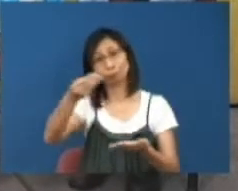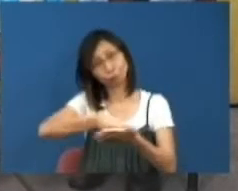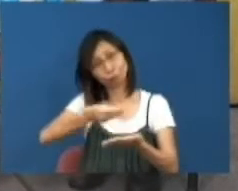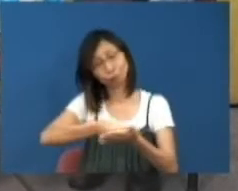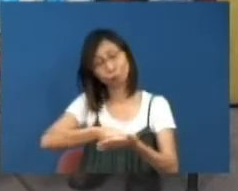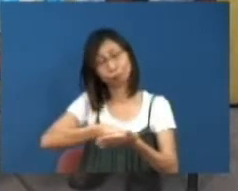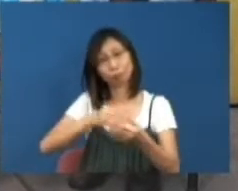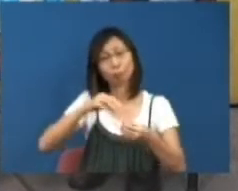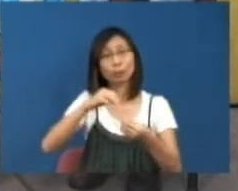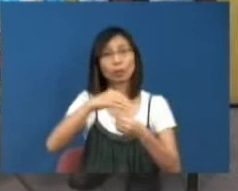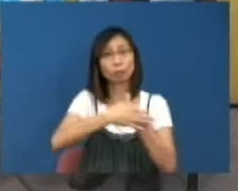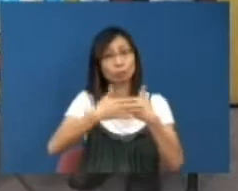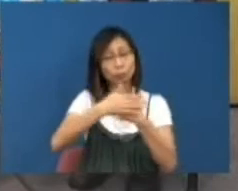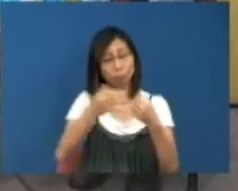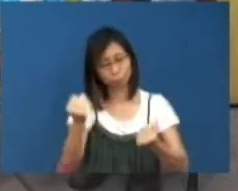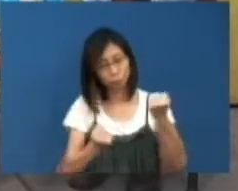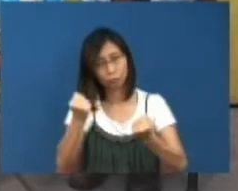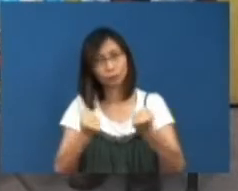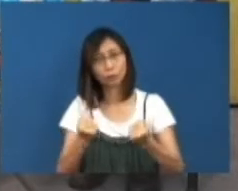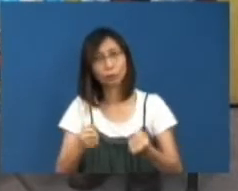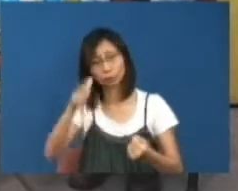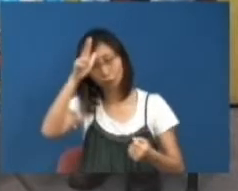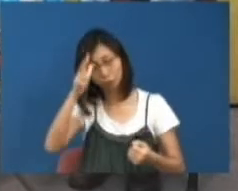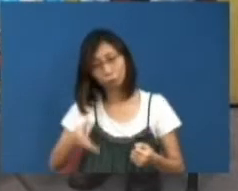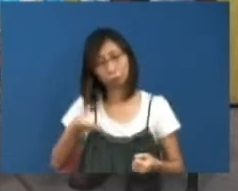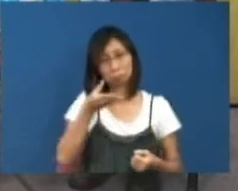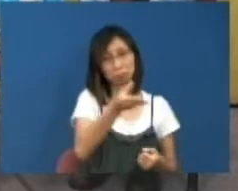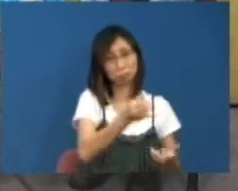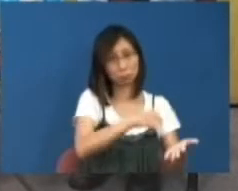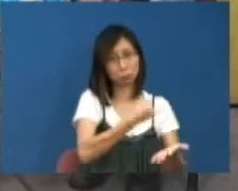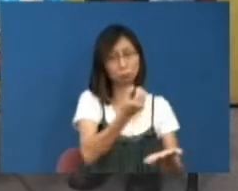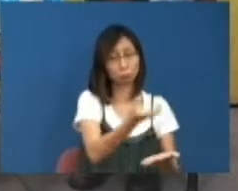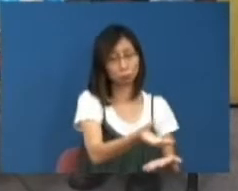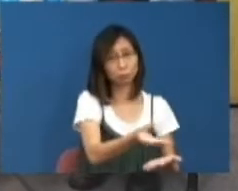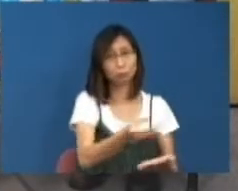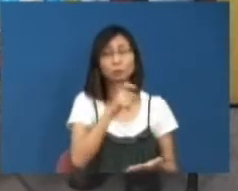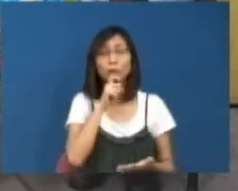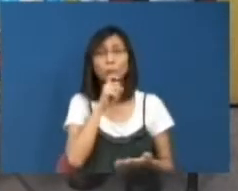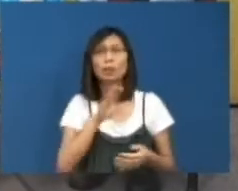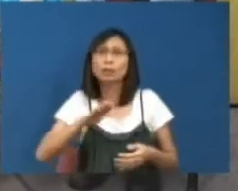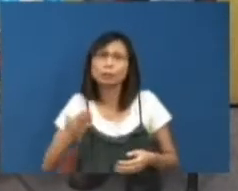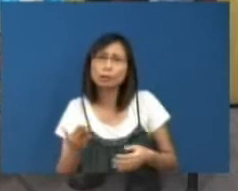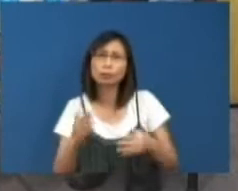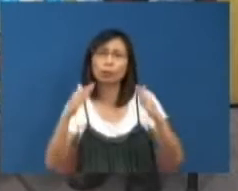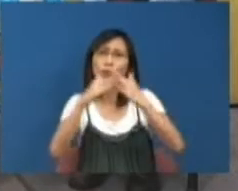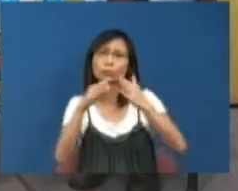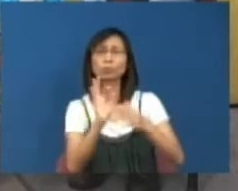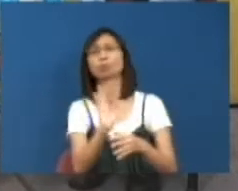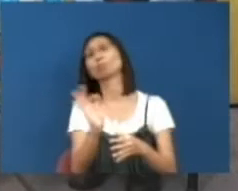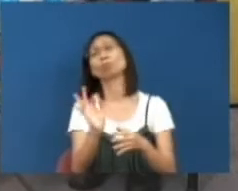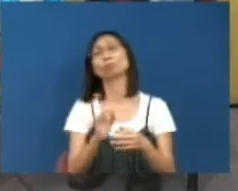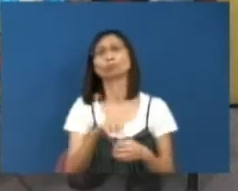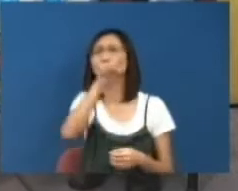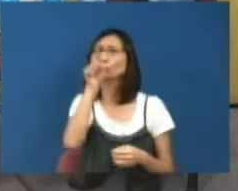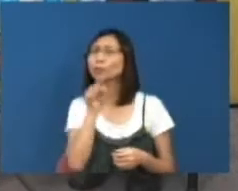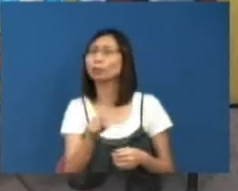啊。點解我起間環保屋，政府唔津貼我嘅咧？咁我所覺得應該咧，就我政府有資助或者係鼓勵我。譬